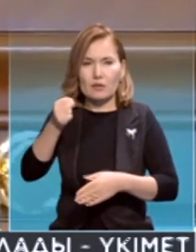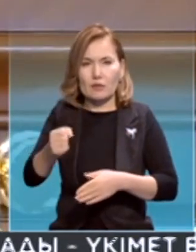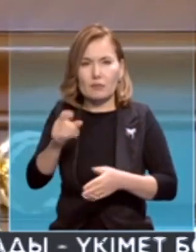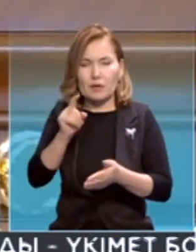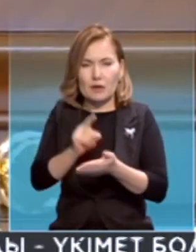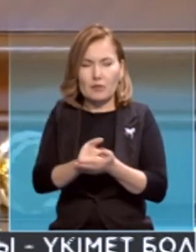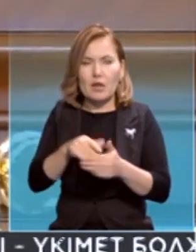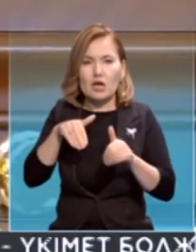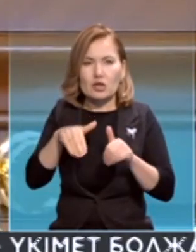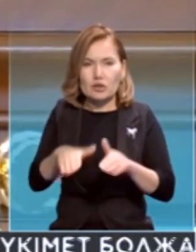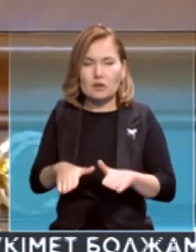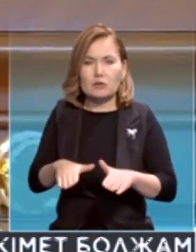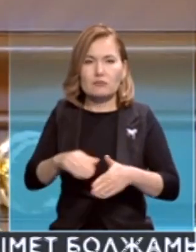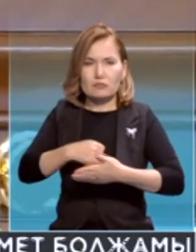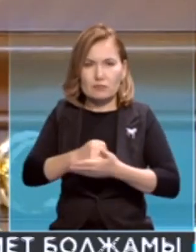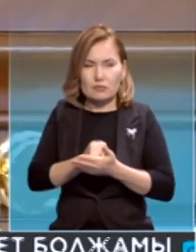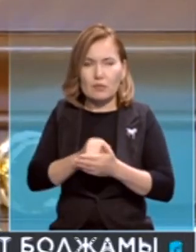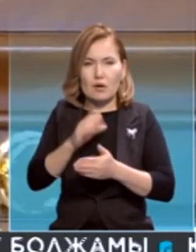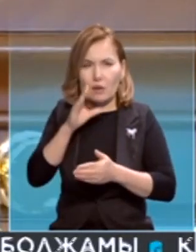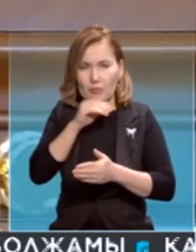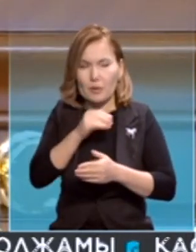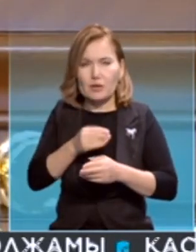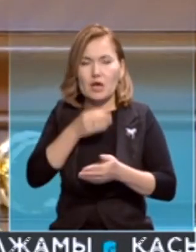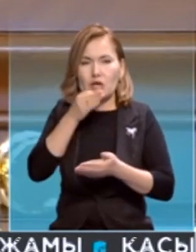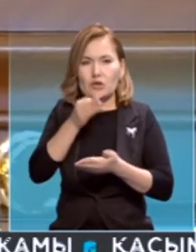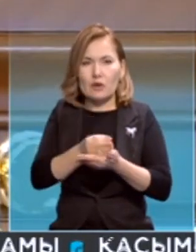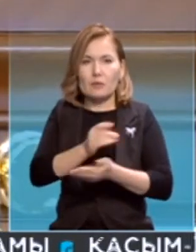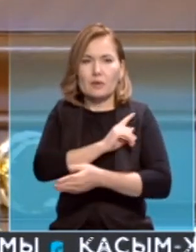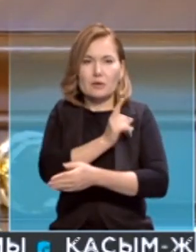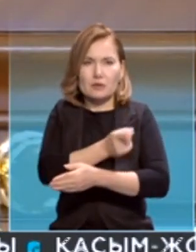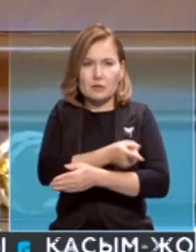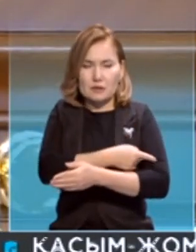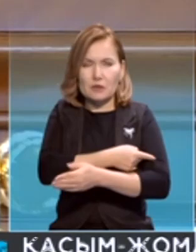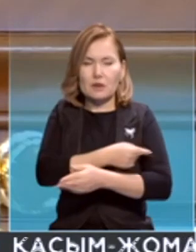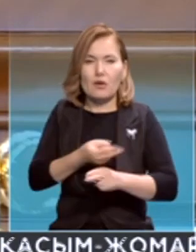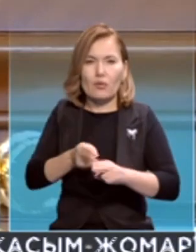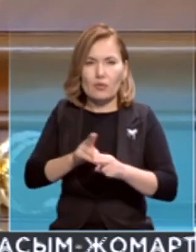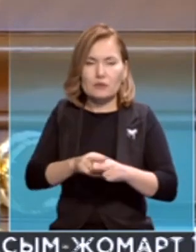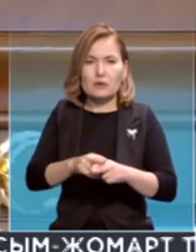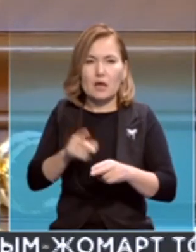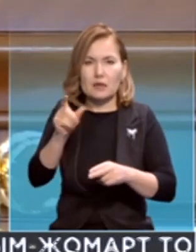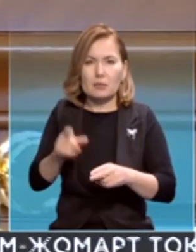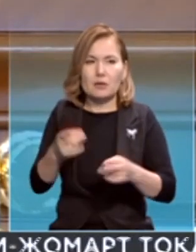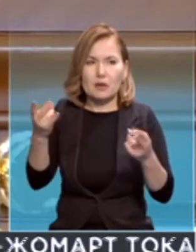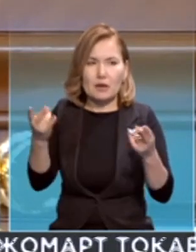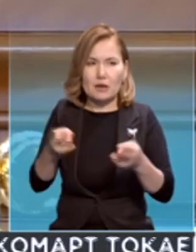Яғни шешім қабылдай алатын және жауапкершіліктен қорықпайтын азаматтар қажет.